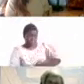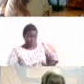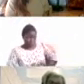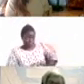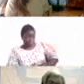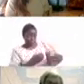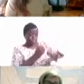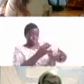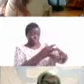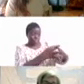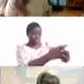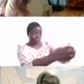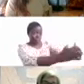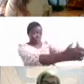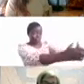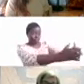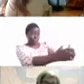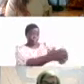aussi,